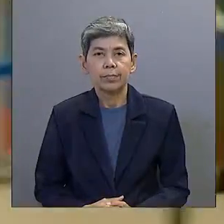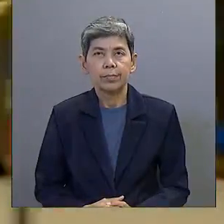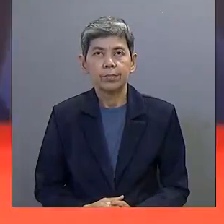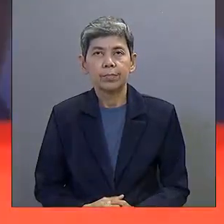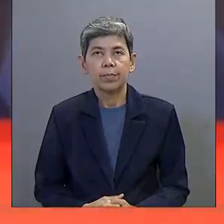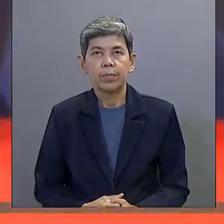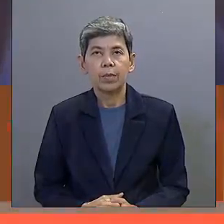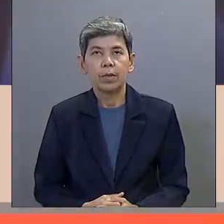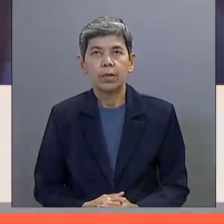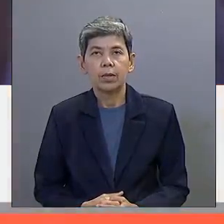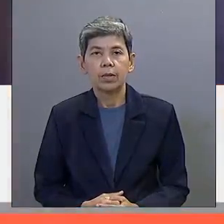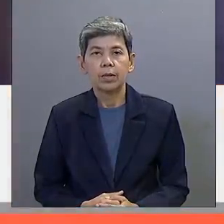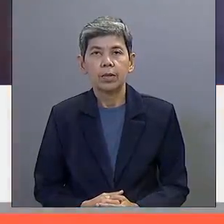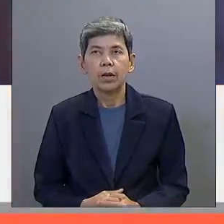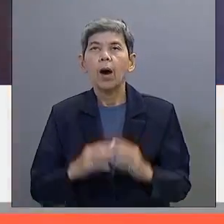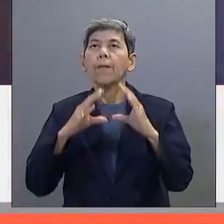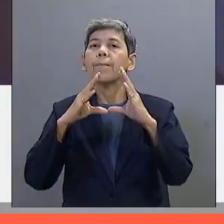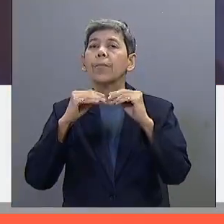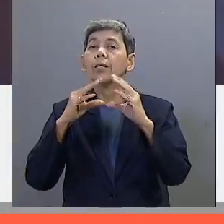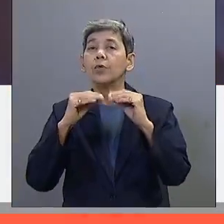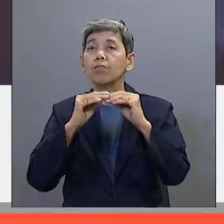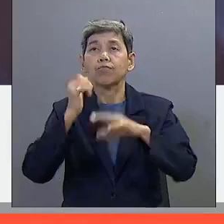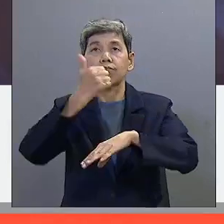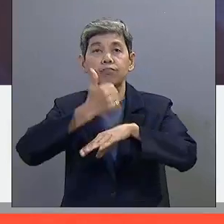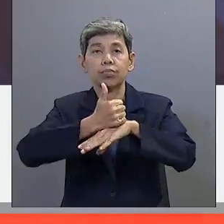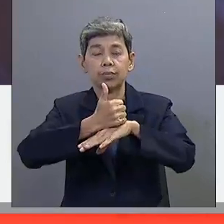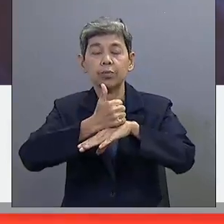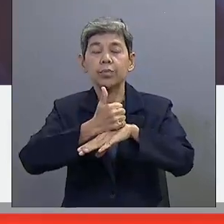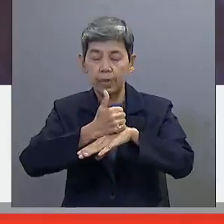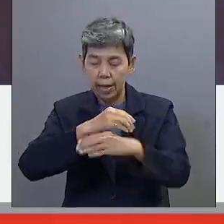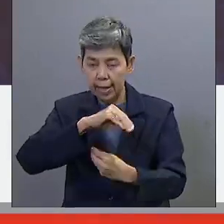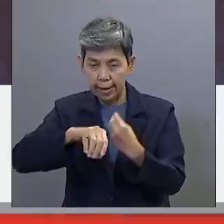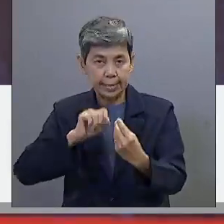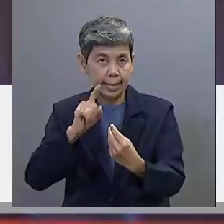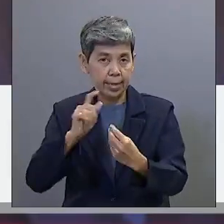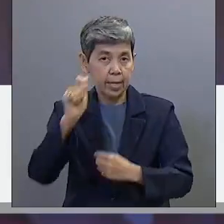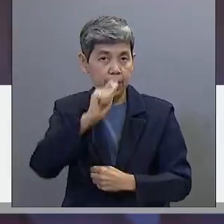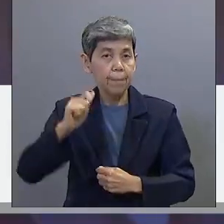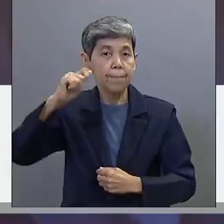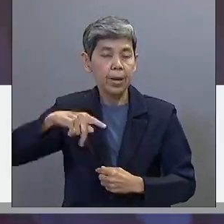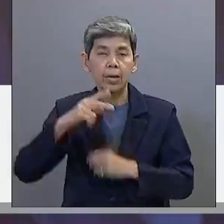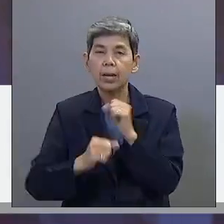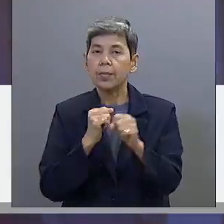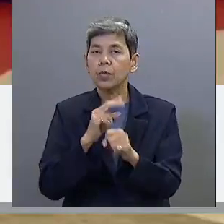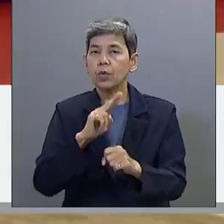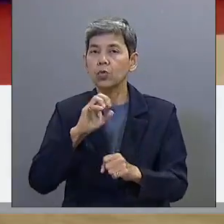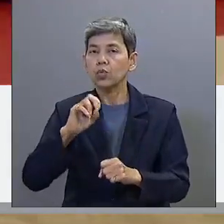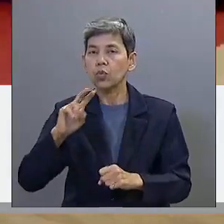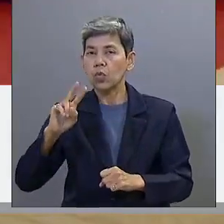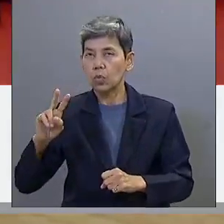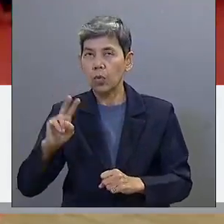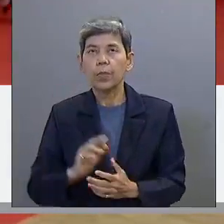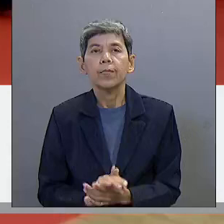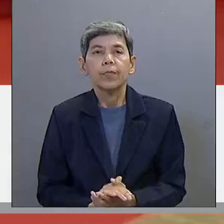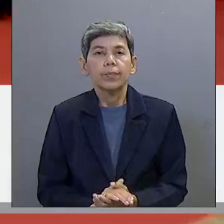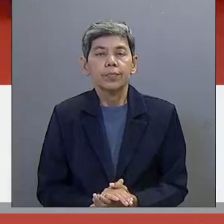ปิดฉากลงแล้วนะครับสำหรับการประชุมผู้นำเขตเศรษฐกิจเอเชียแปซิฟิกหรือว่าเอเปก2022นาย